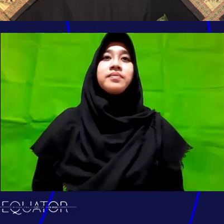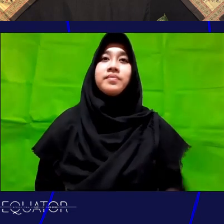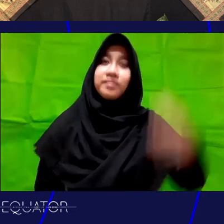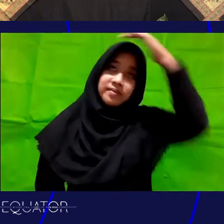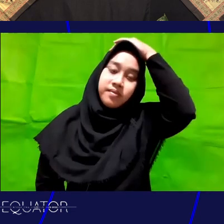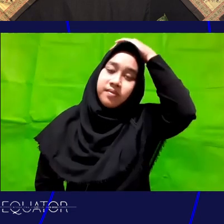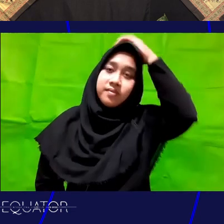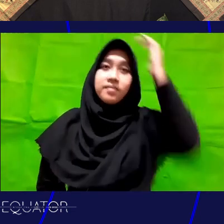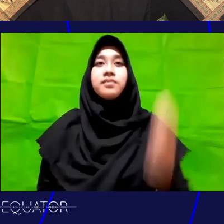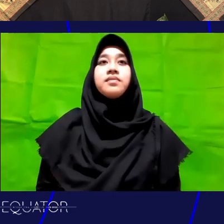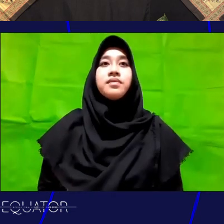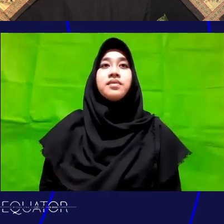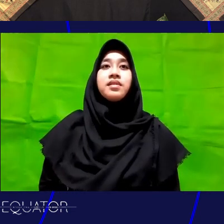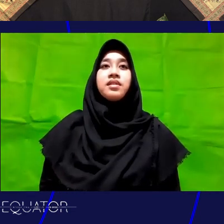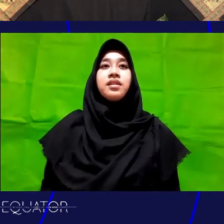Yes, I do.